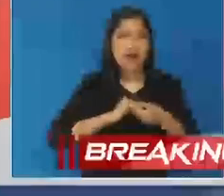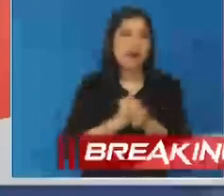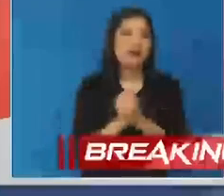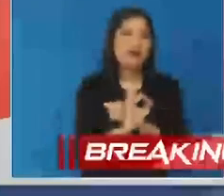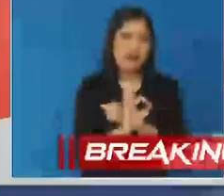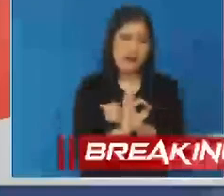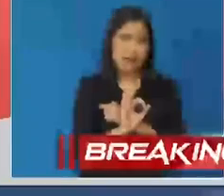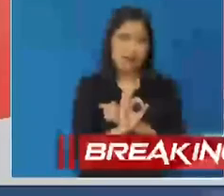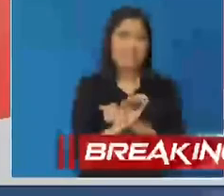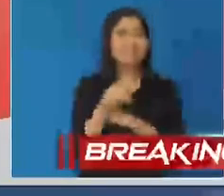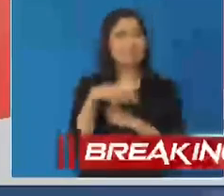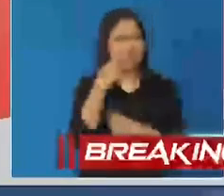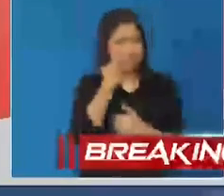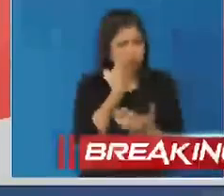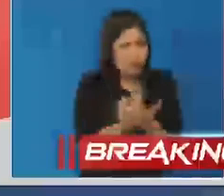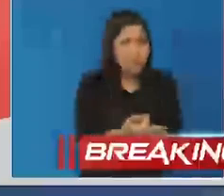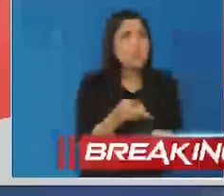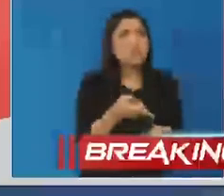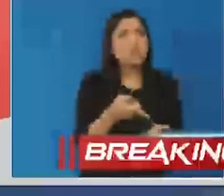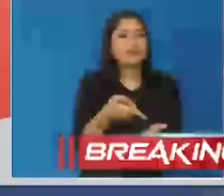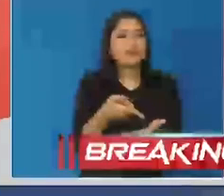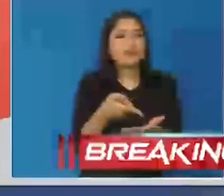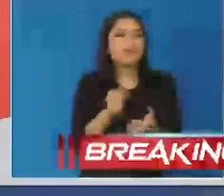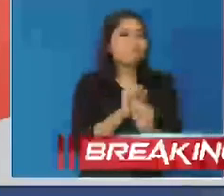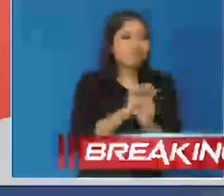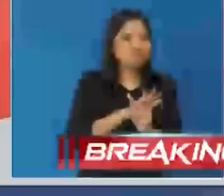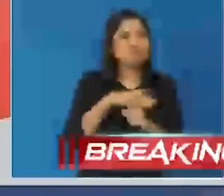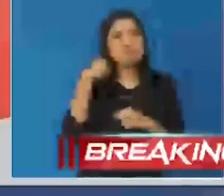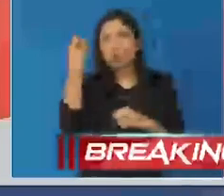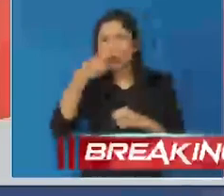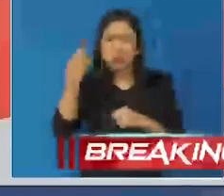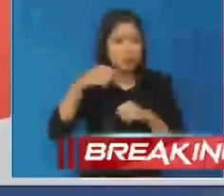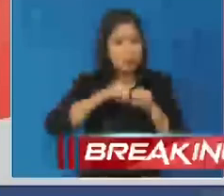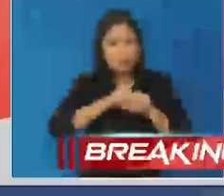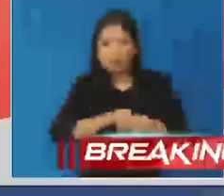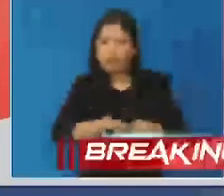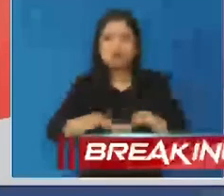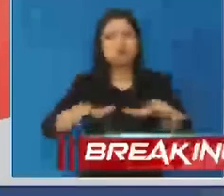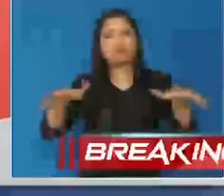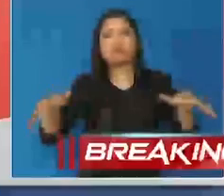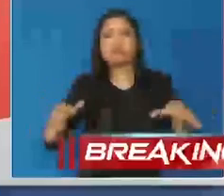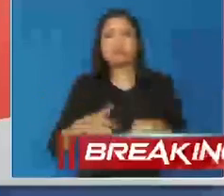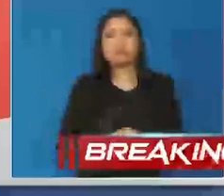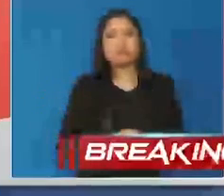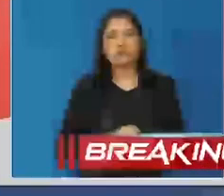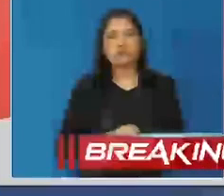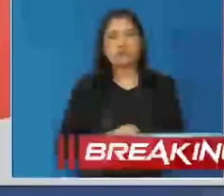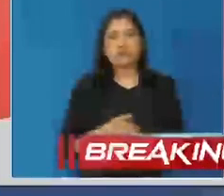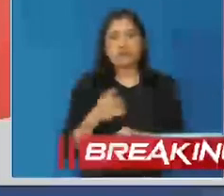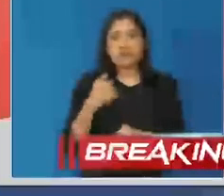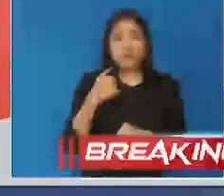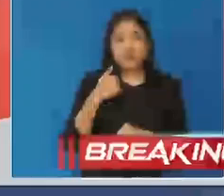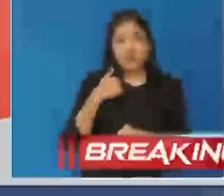yang menjadi bukti bahwa kasus ini masih terus akan menular di tengah masyarakat kita Oleh karena itu saya minta